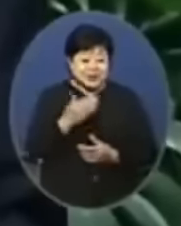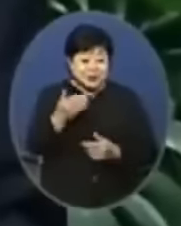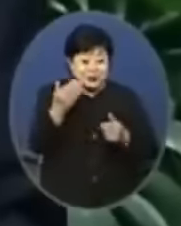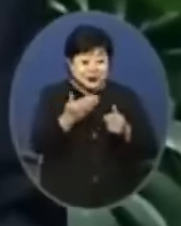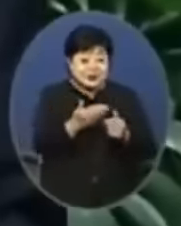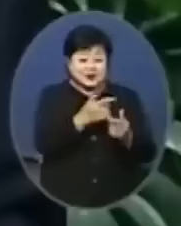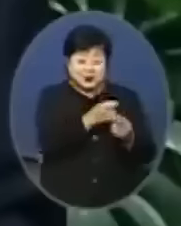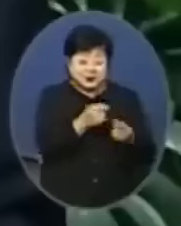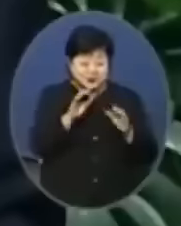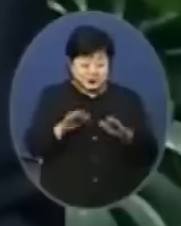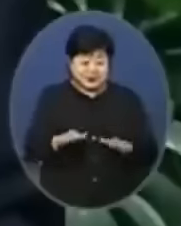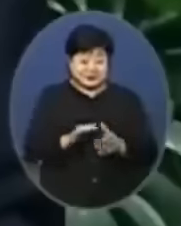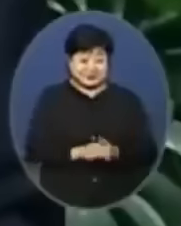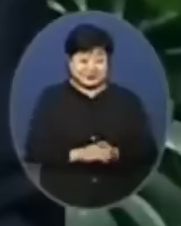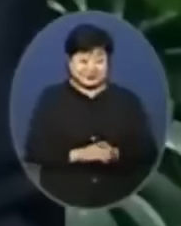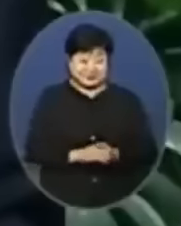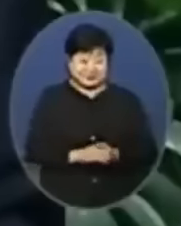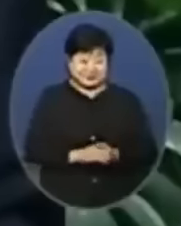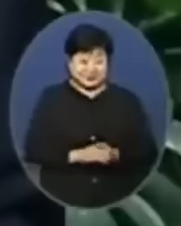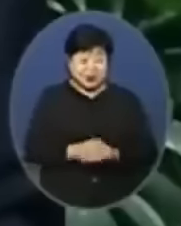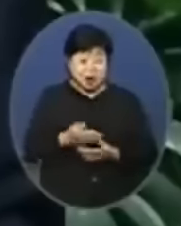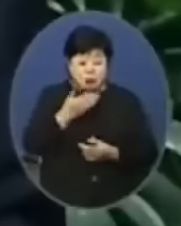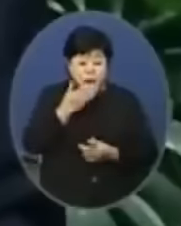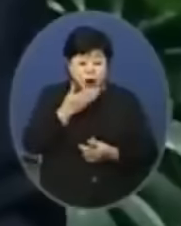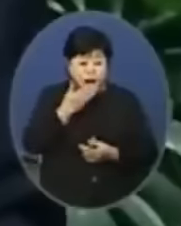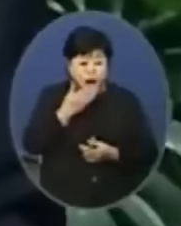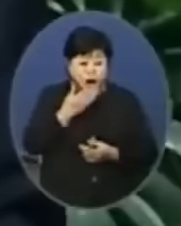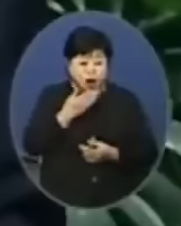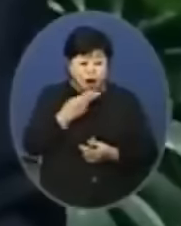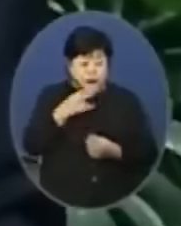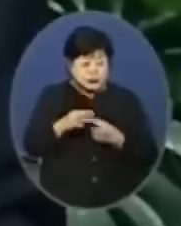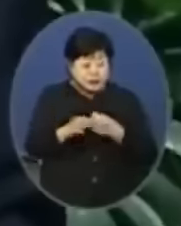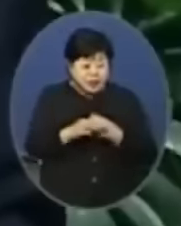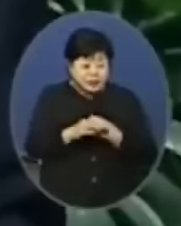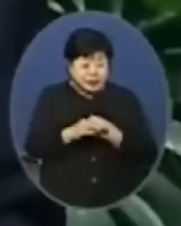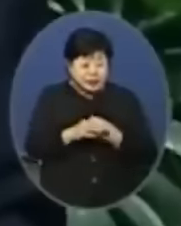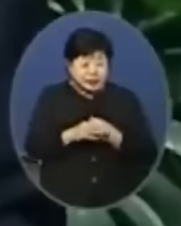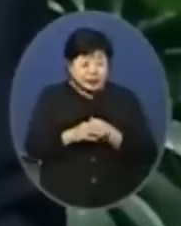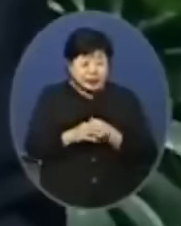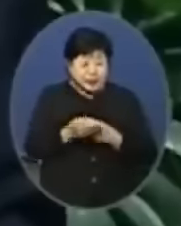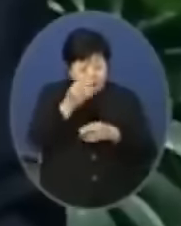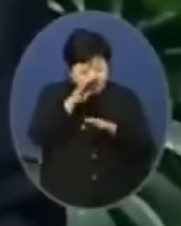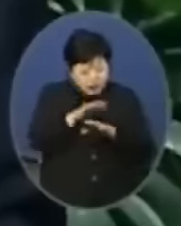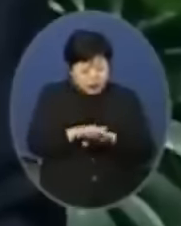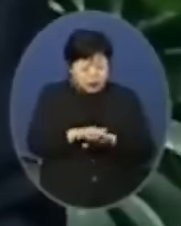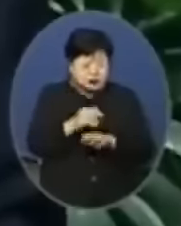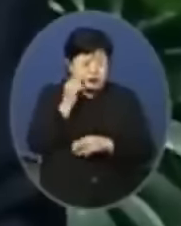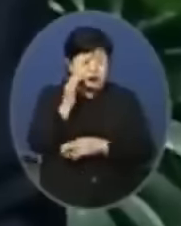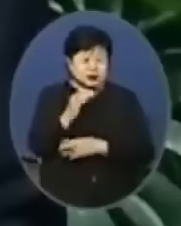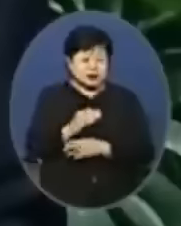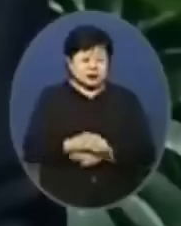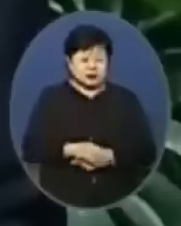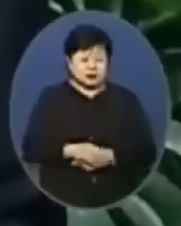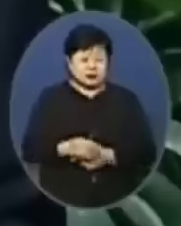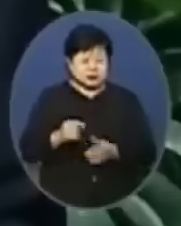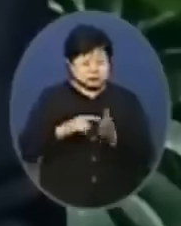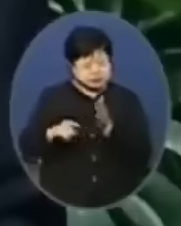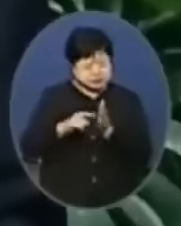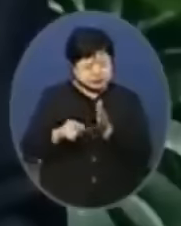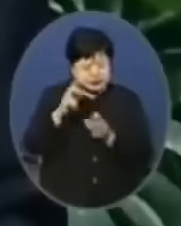여러분께서도 만일 오늘 저에게 먹을 거리가 없다고 생각하면 오늘 예배에 오실 수도 설교가 귀에 잘 안 들어올